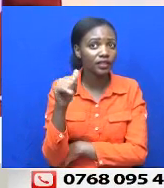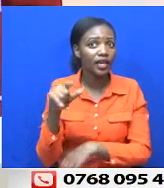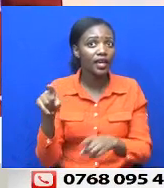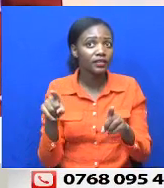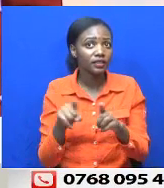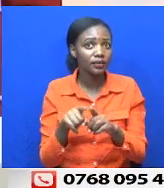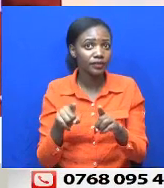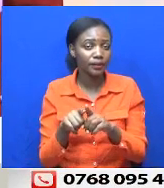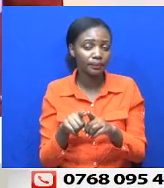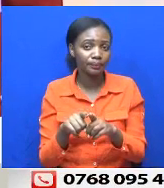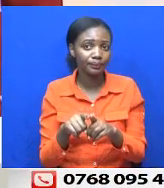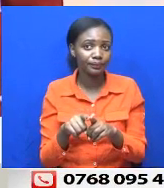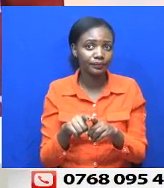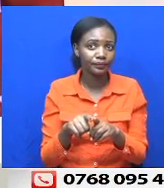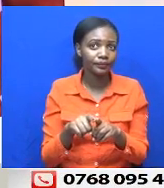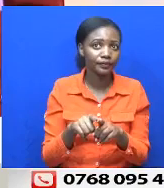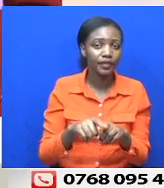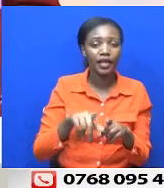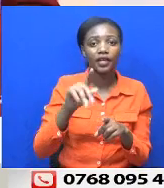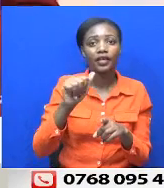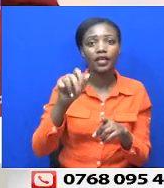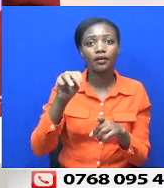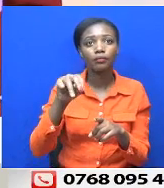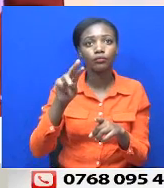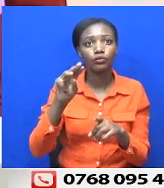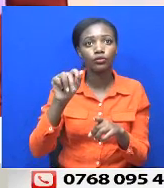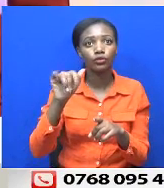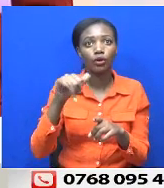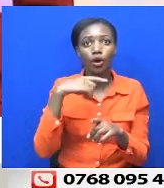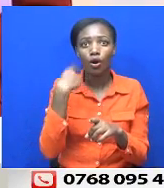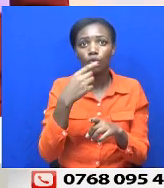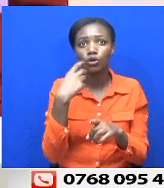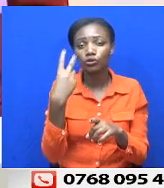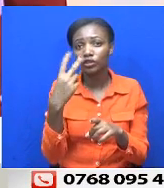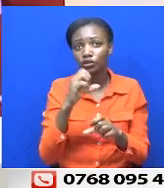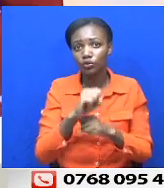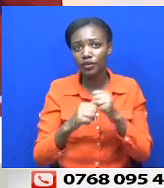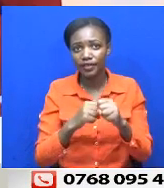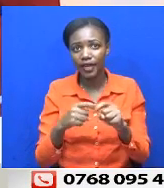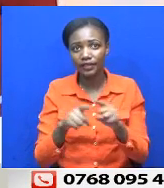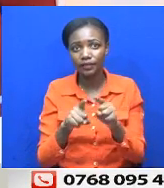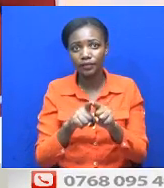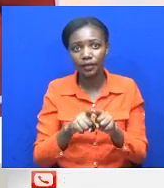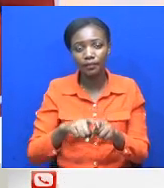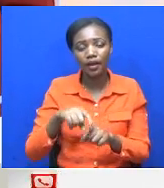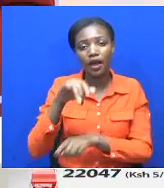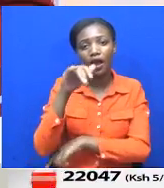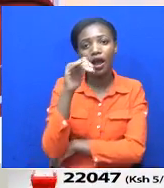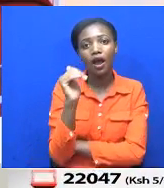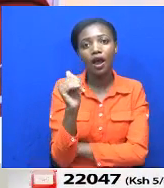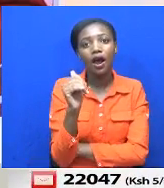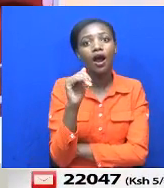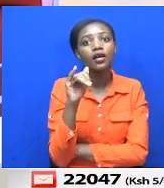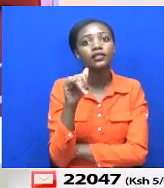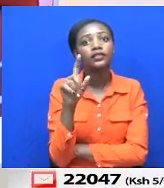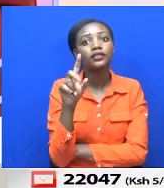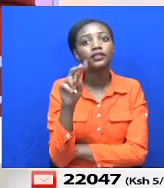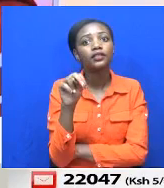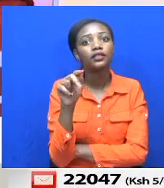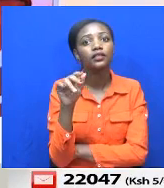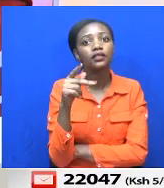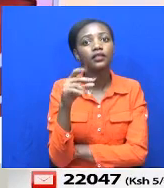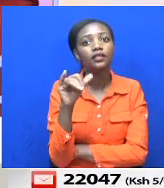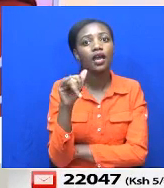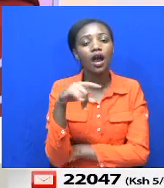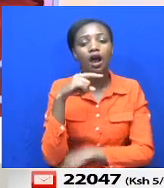pili. Vienna Kemtu aliyekuwa na miaka 22, Cynthia Chelagat aliyekuwa katika chuo kikuu cha